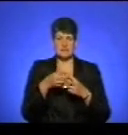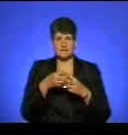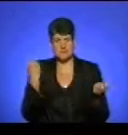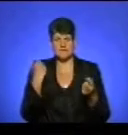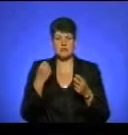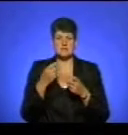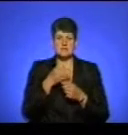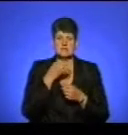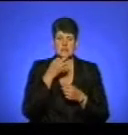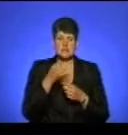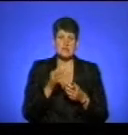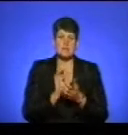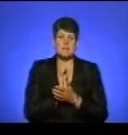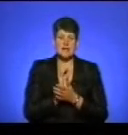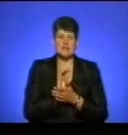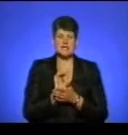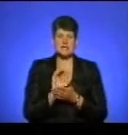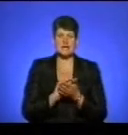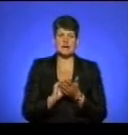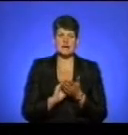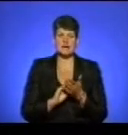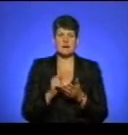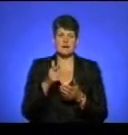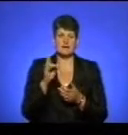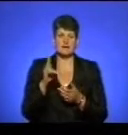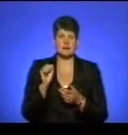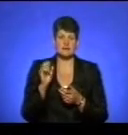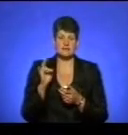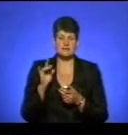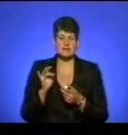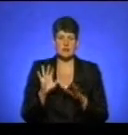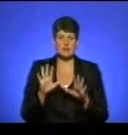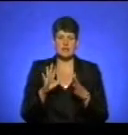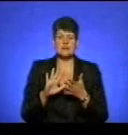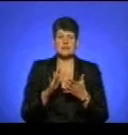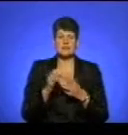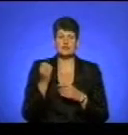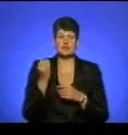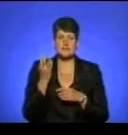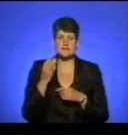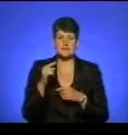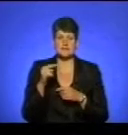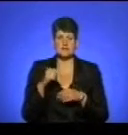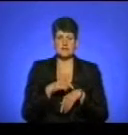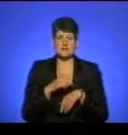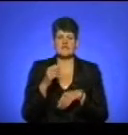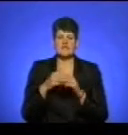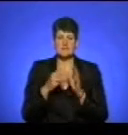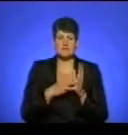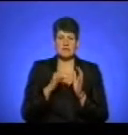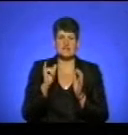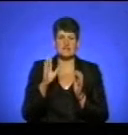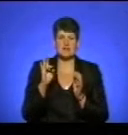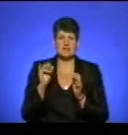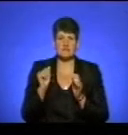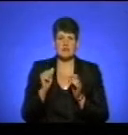частину, підтвердила прес-секретар Одеської залізниці Ганна Канцер. Подія сталася о 14:18 на перегоні